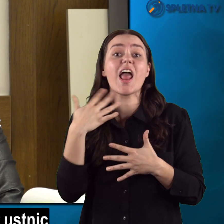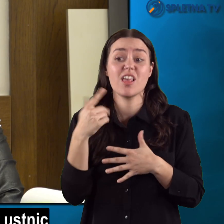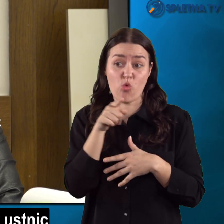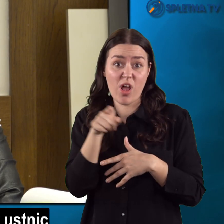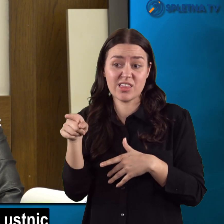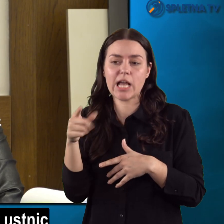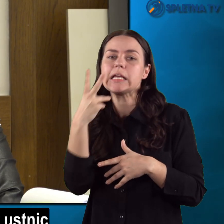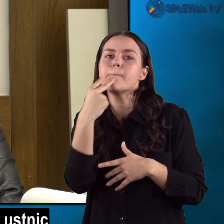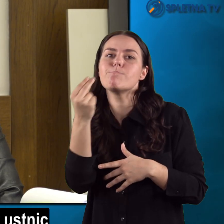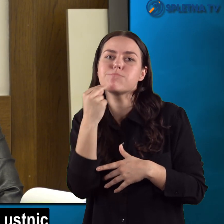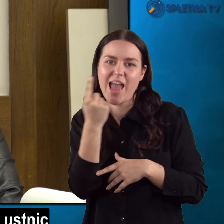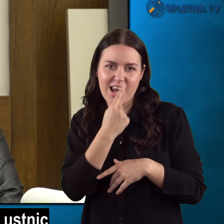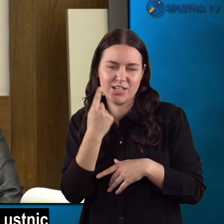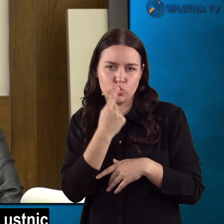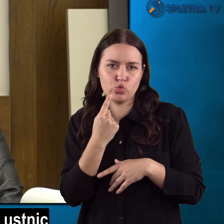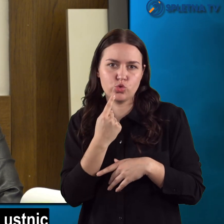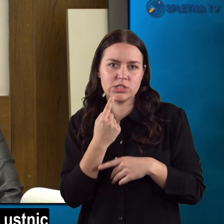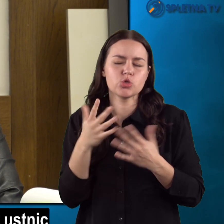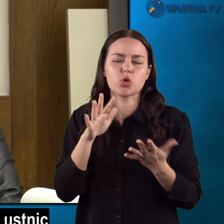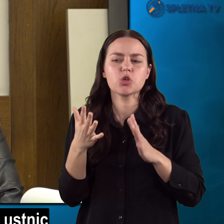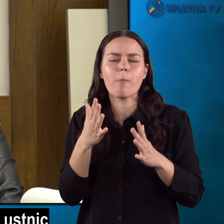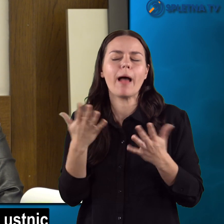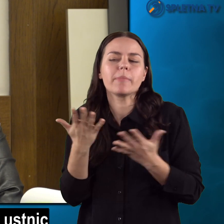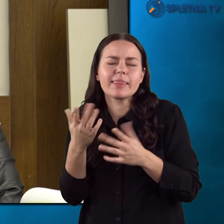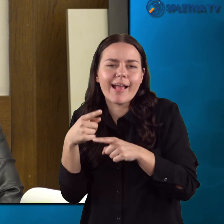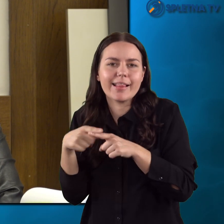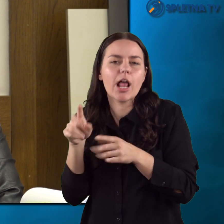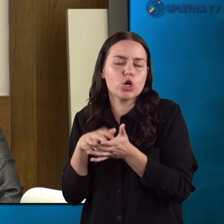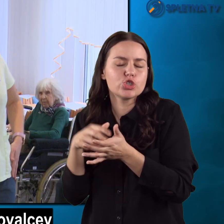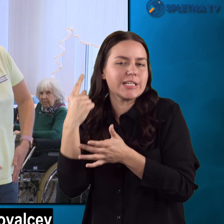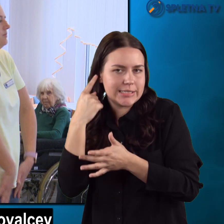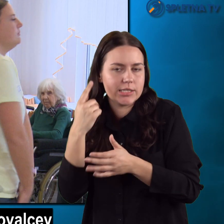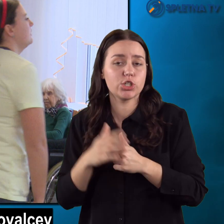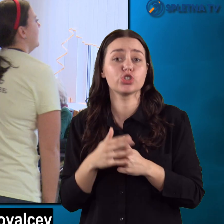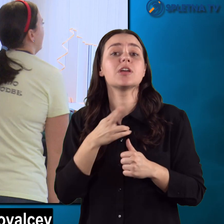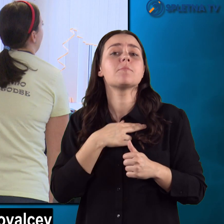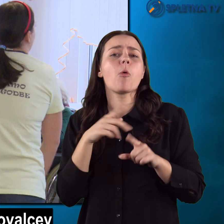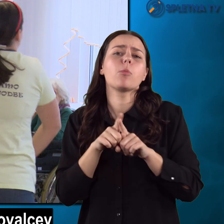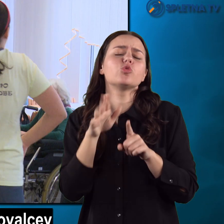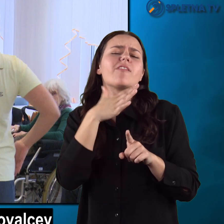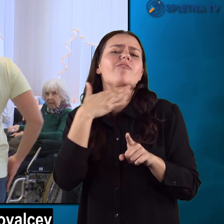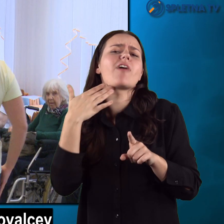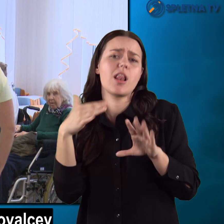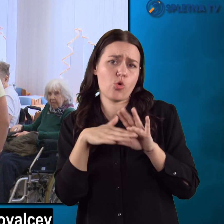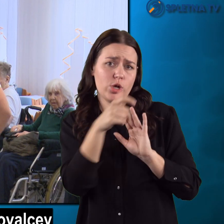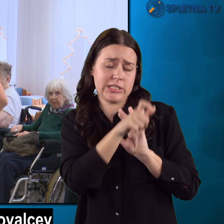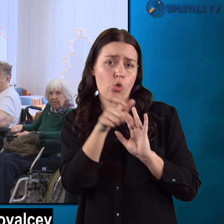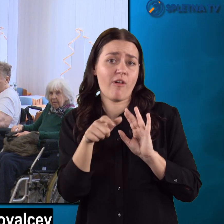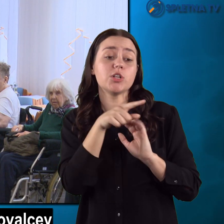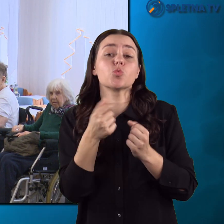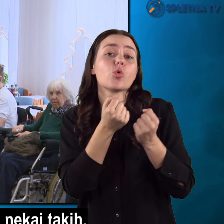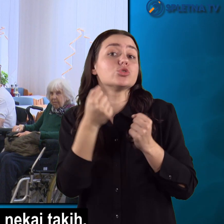takih, da bere iz ustnic oziroma nek del še sliši. Imamo pa tudi veliko stanovalcev ima